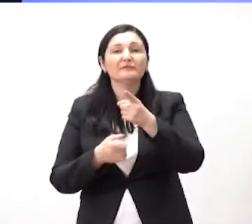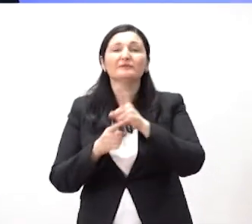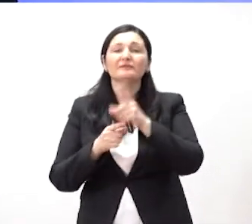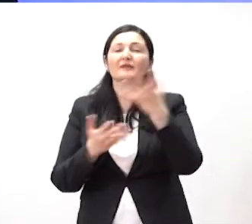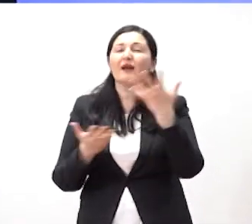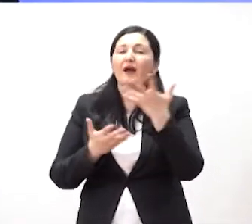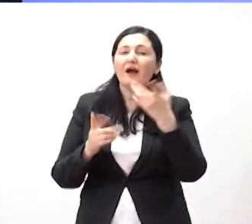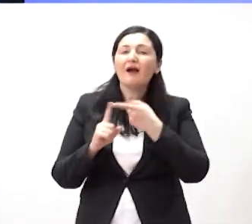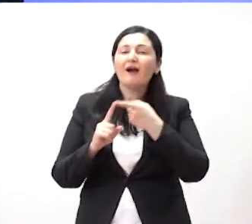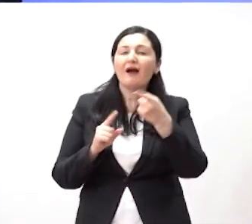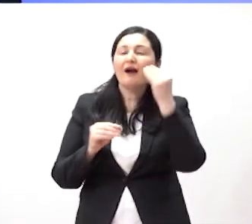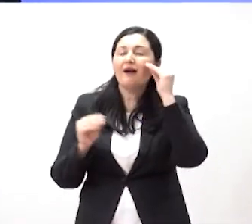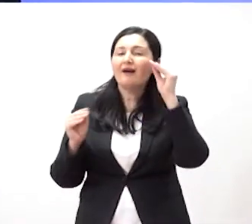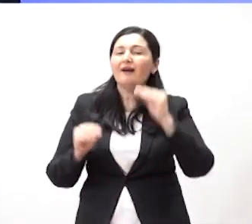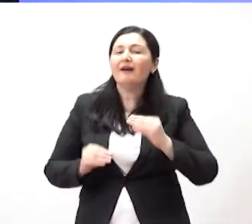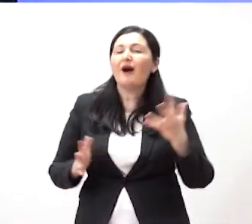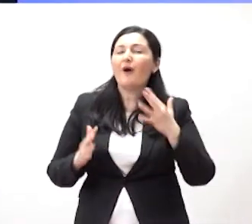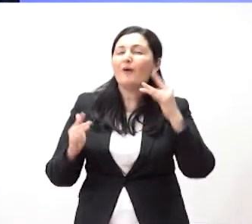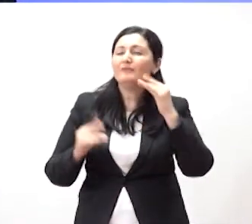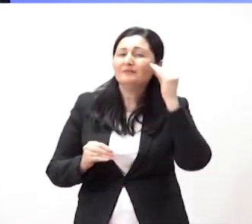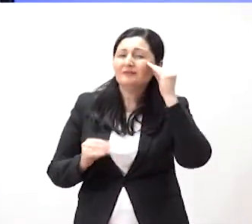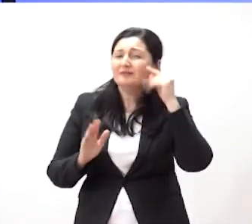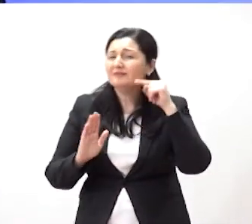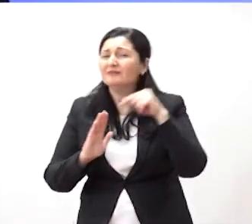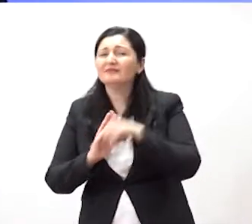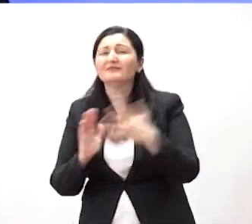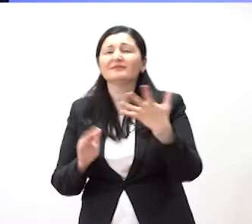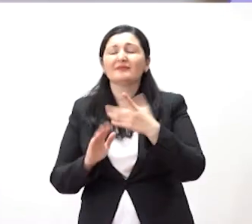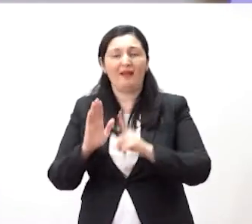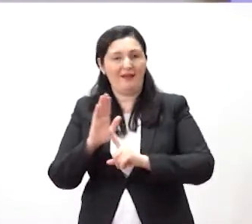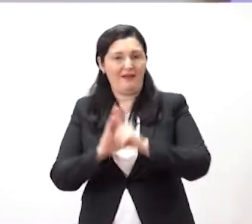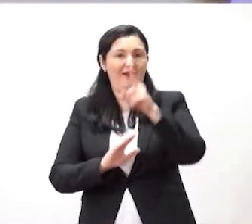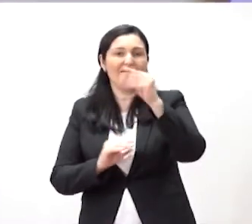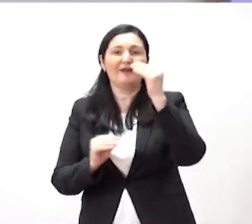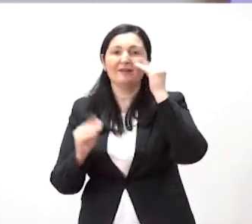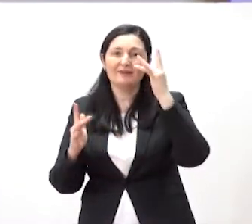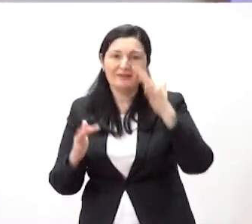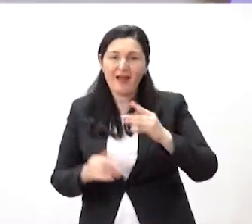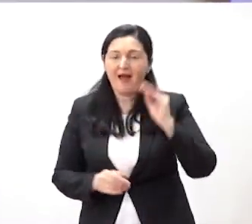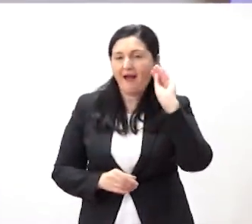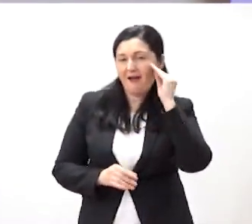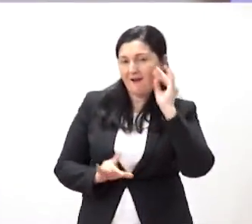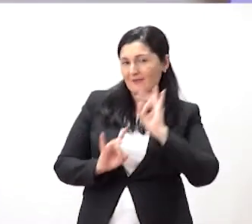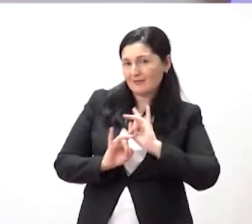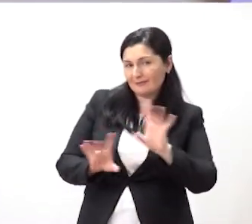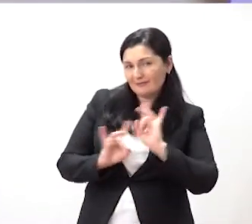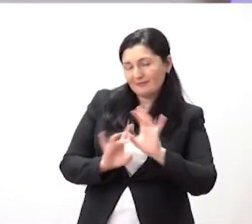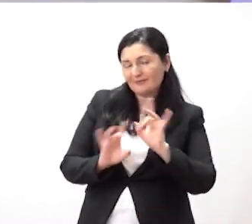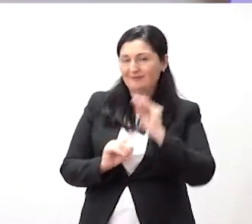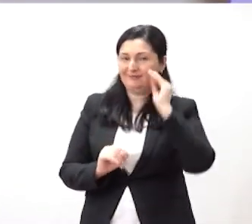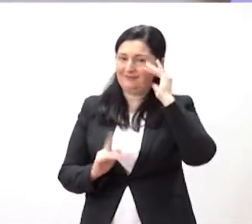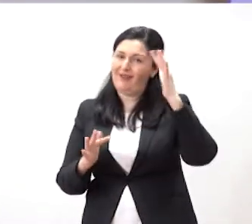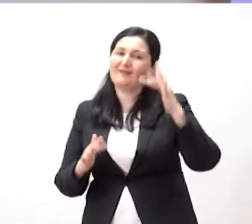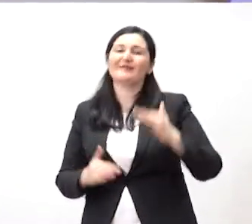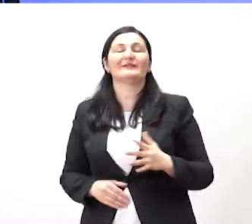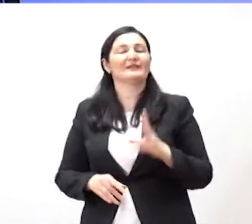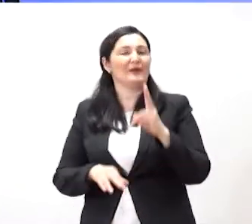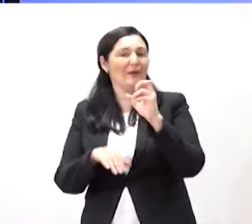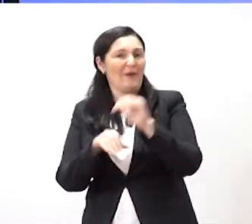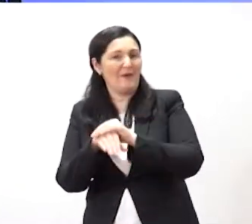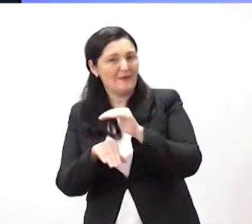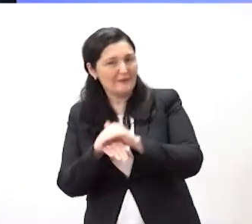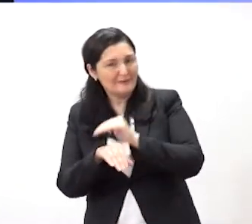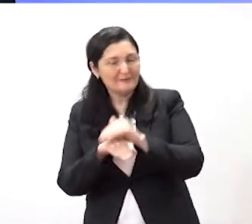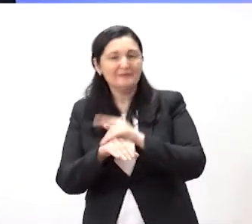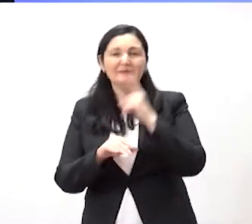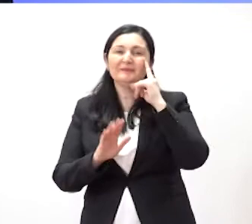در کدام ژانر نوشته شده است؟ این اثر در ژانر افسانه ایجاد شده است. درست. آفرین.